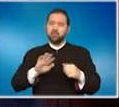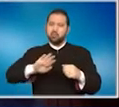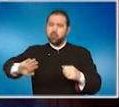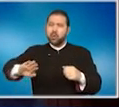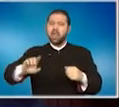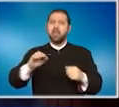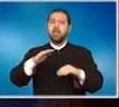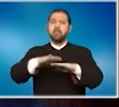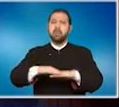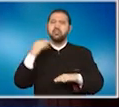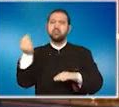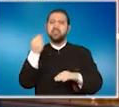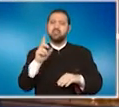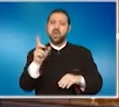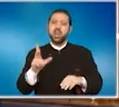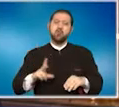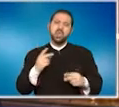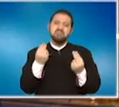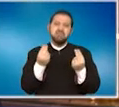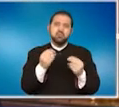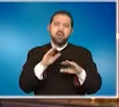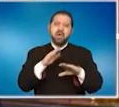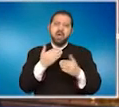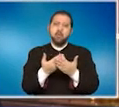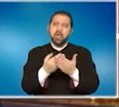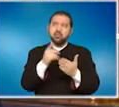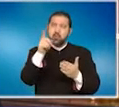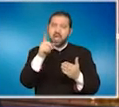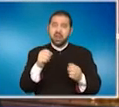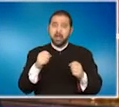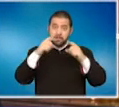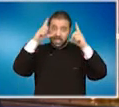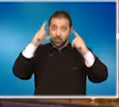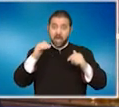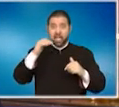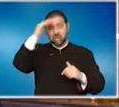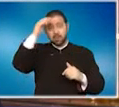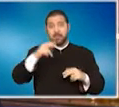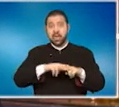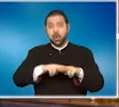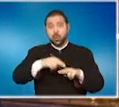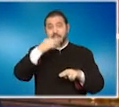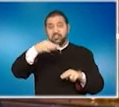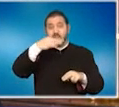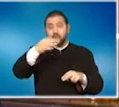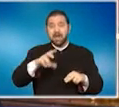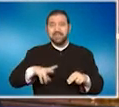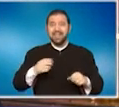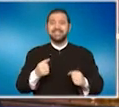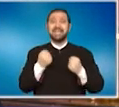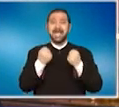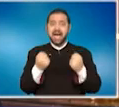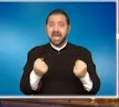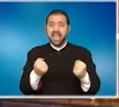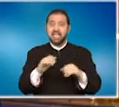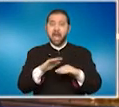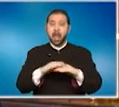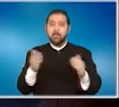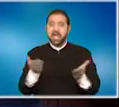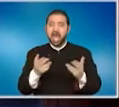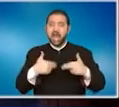lumină care lumină nu îi se potrivește lui. Minunea cea mai mare, așa cum am zis, este încrederea pe care